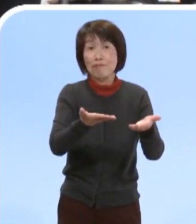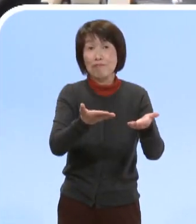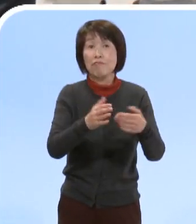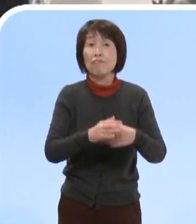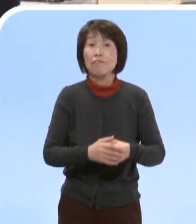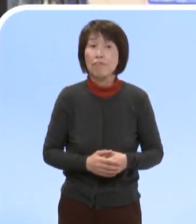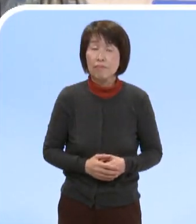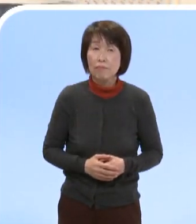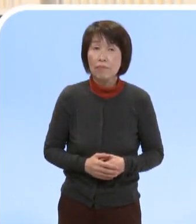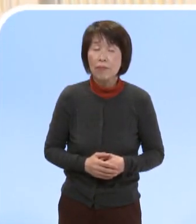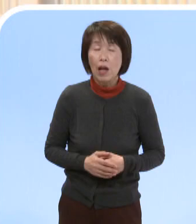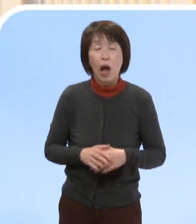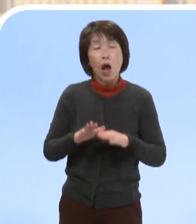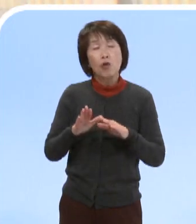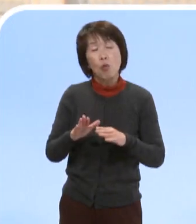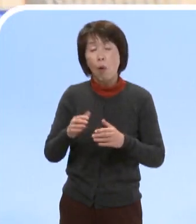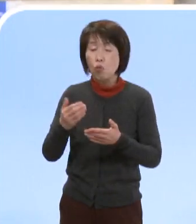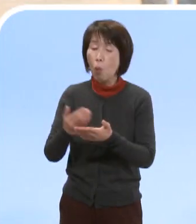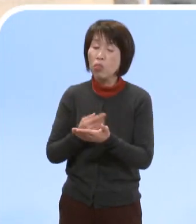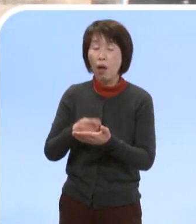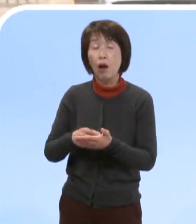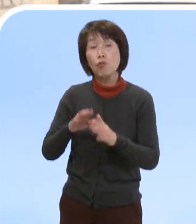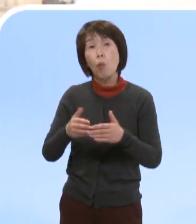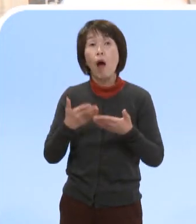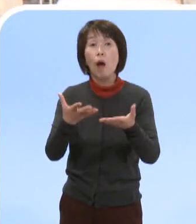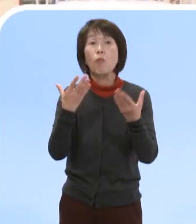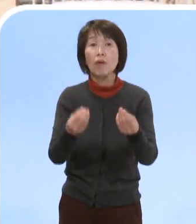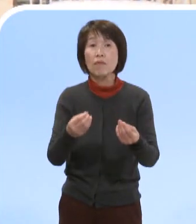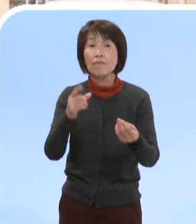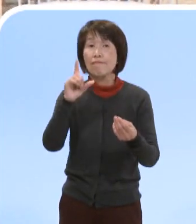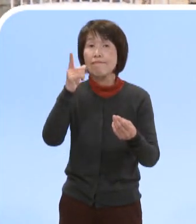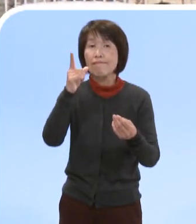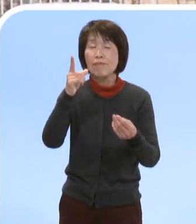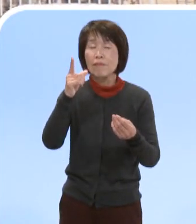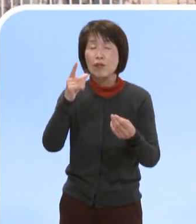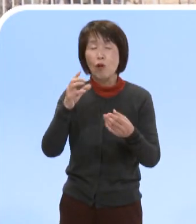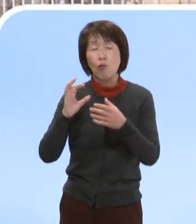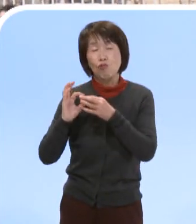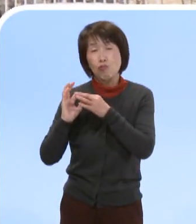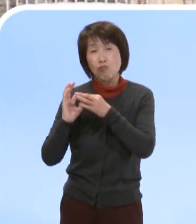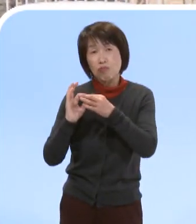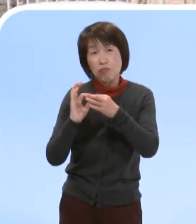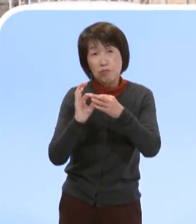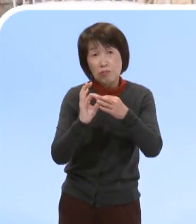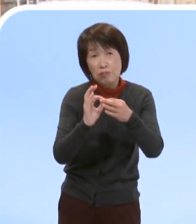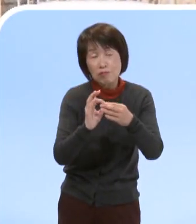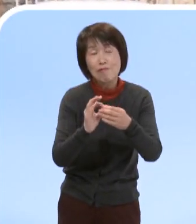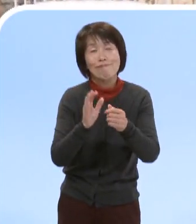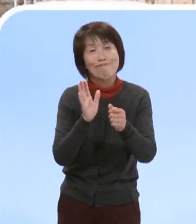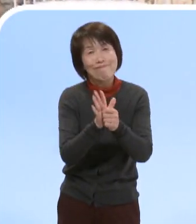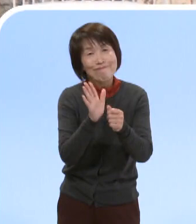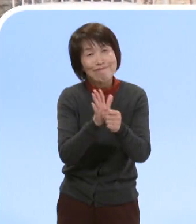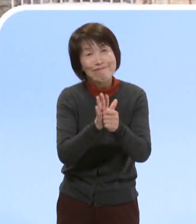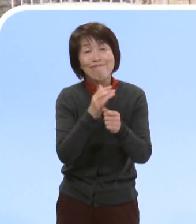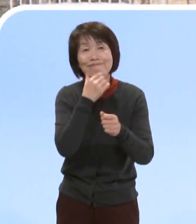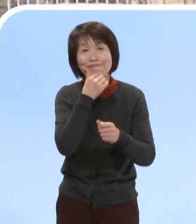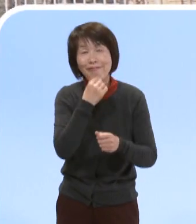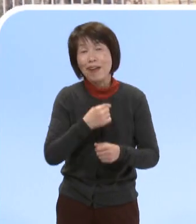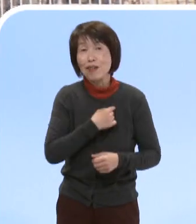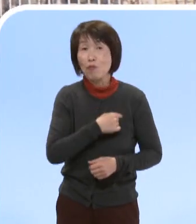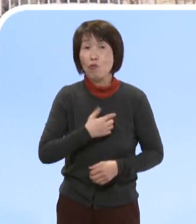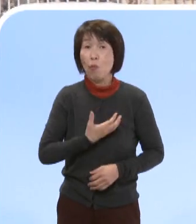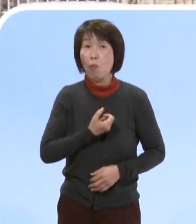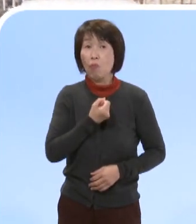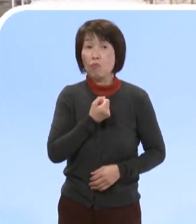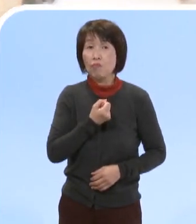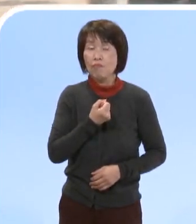時的なこうたくさんあるからちょっとお渡しするということではなくて、継続してお付き合いができればなというふ